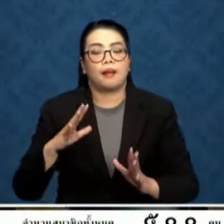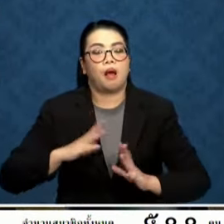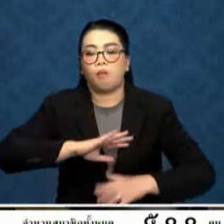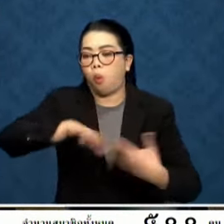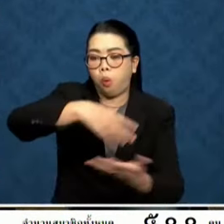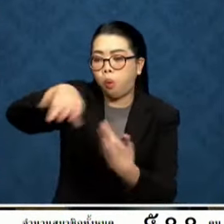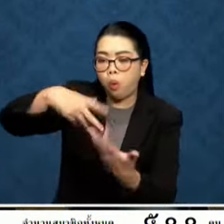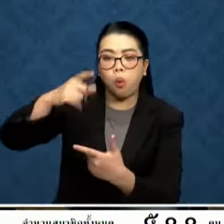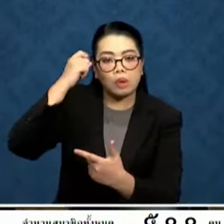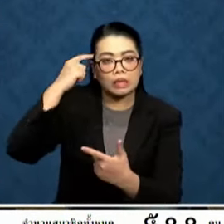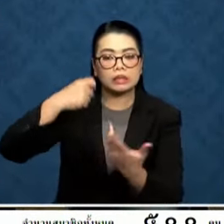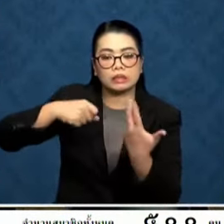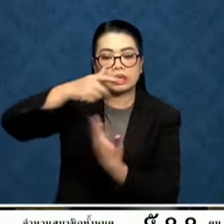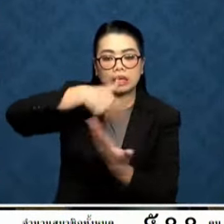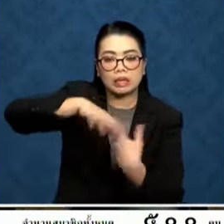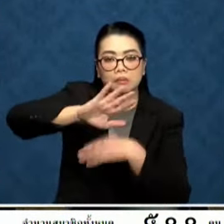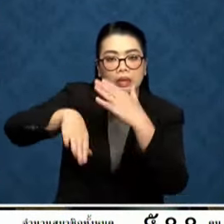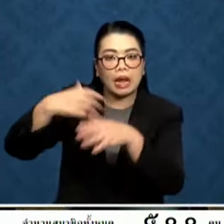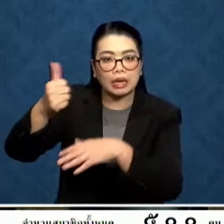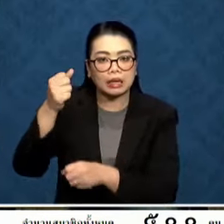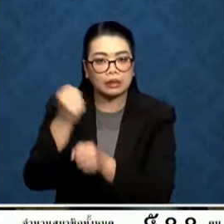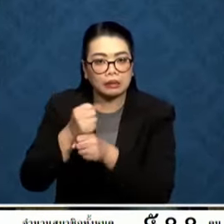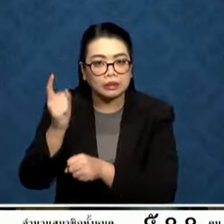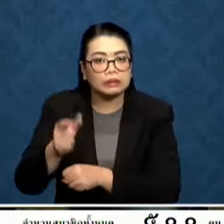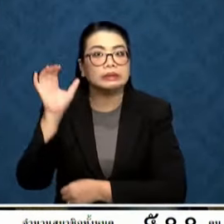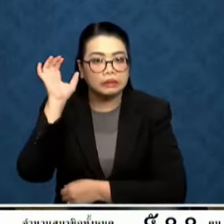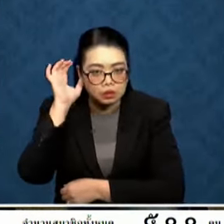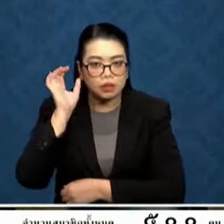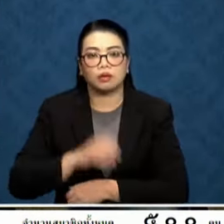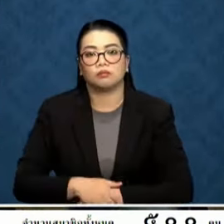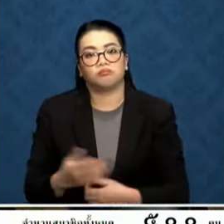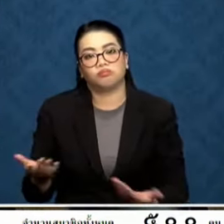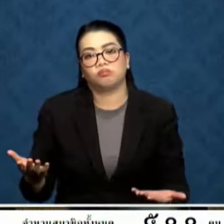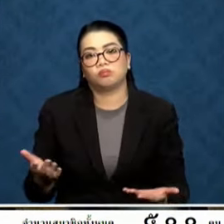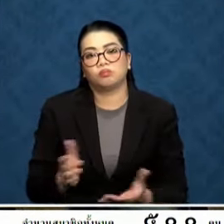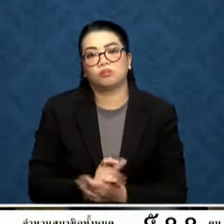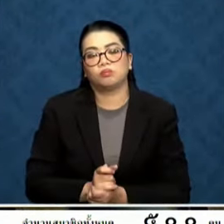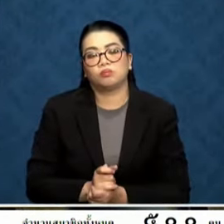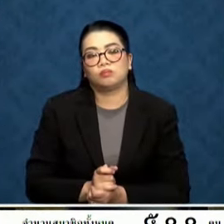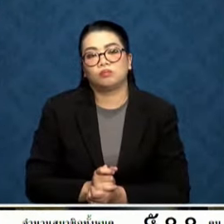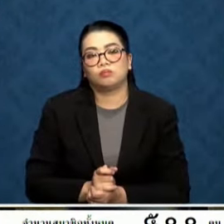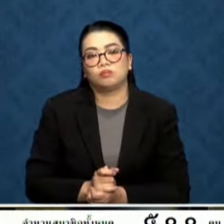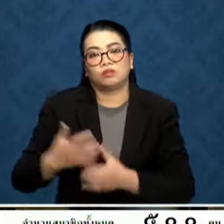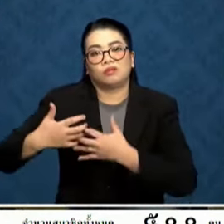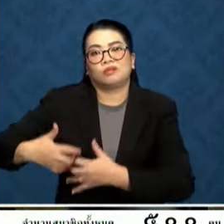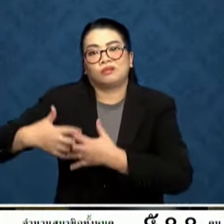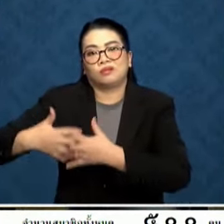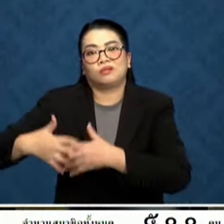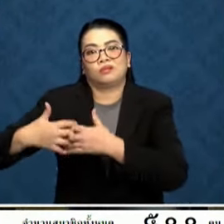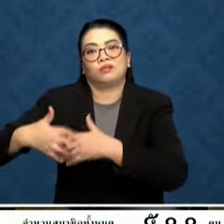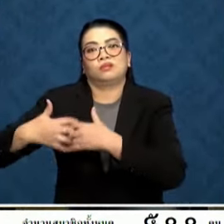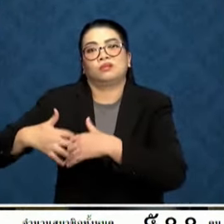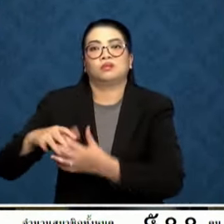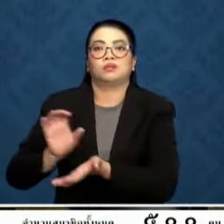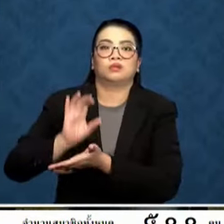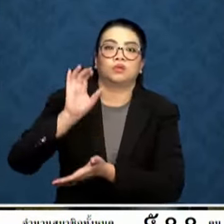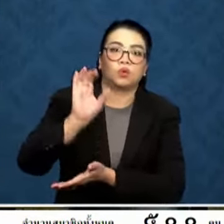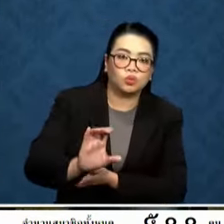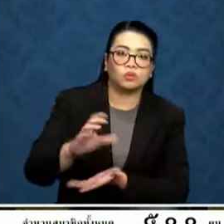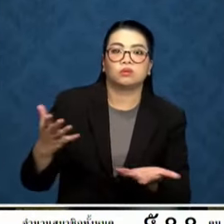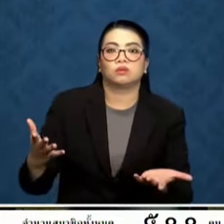พายุหมุนทางเศรษฐกิจจนไปกระตุ้นการผลิตการลงทุนและ